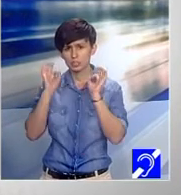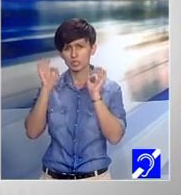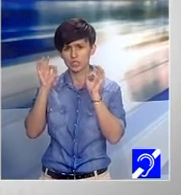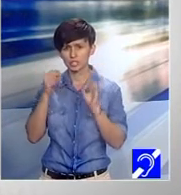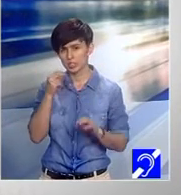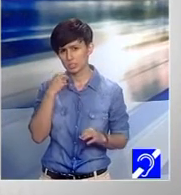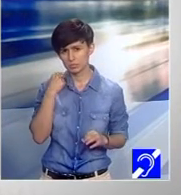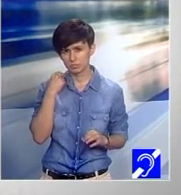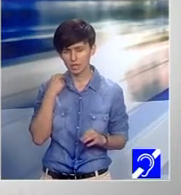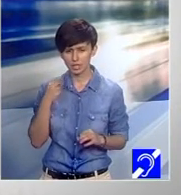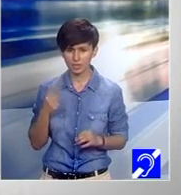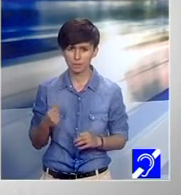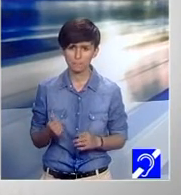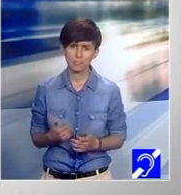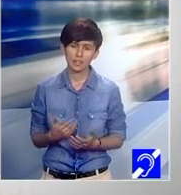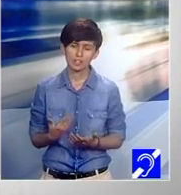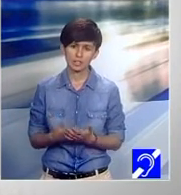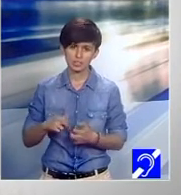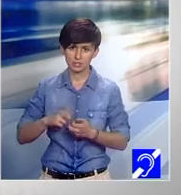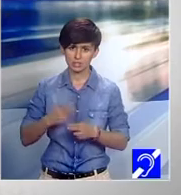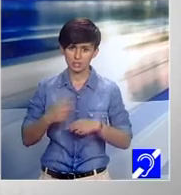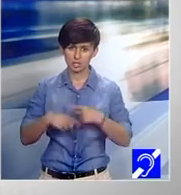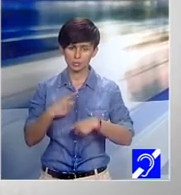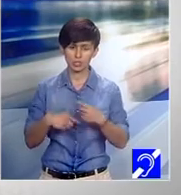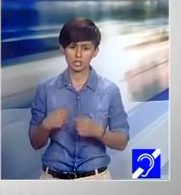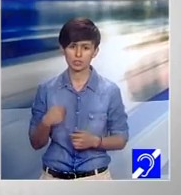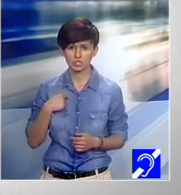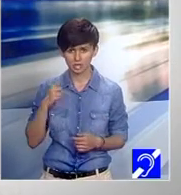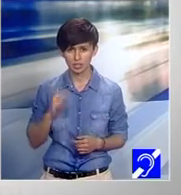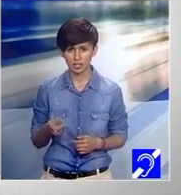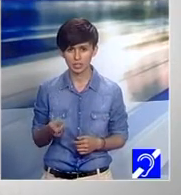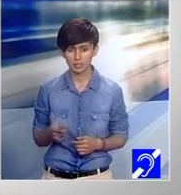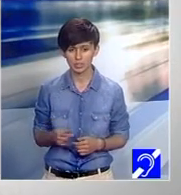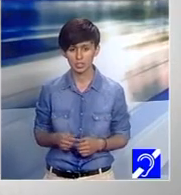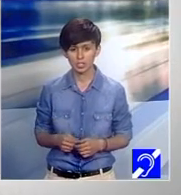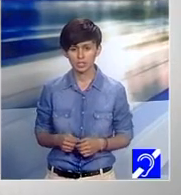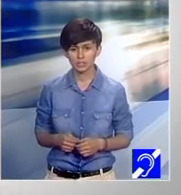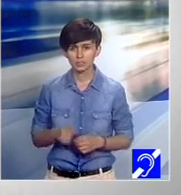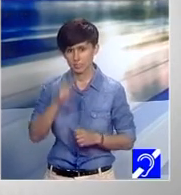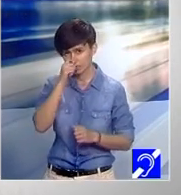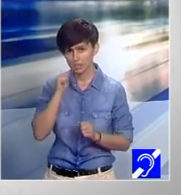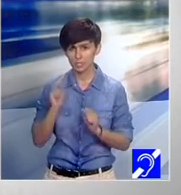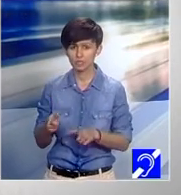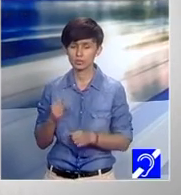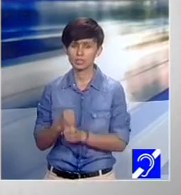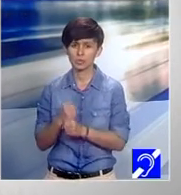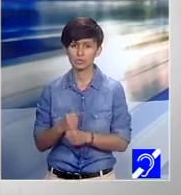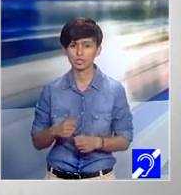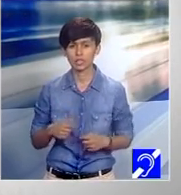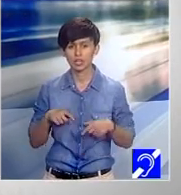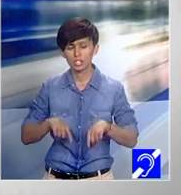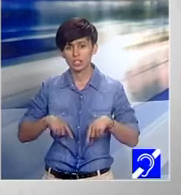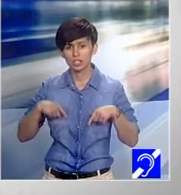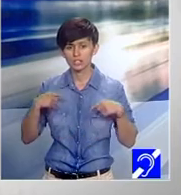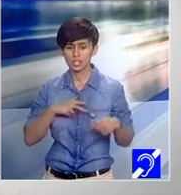pe fenilcetonurie, astfel, așa să vă închipuiți că eu a trebuit să-mi las meseria și cariera, da, viața socială și să pun